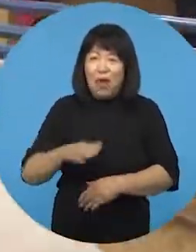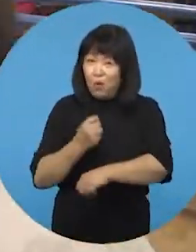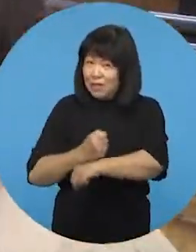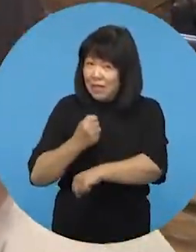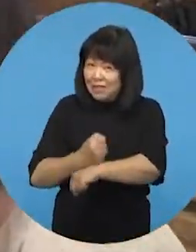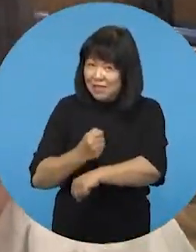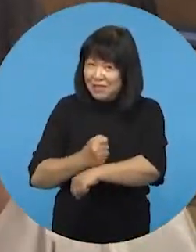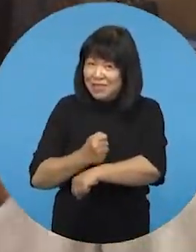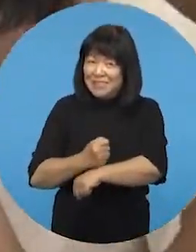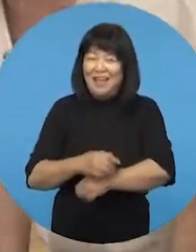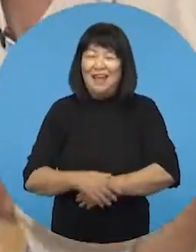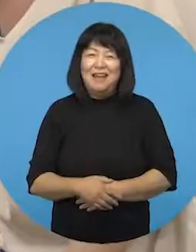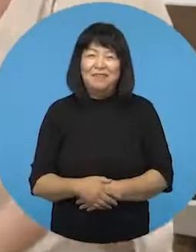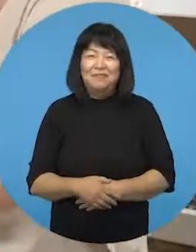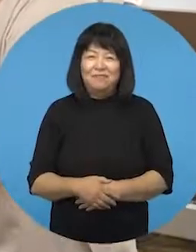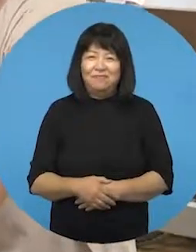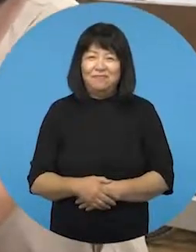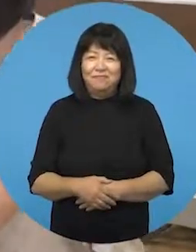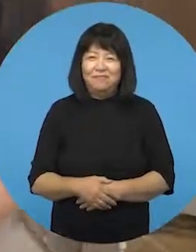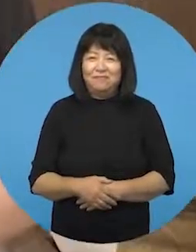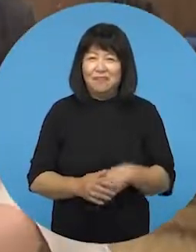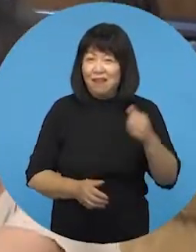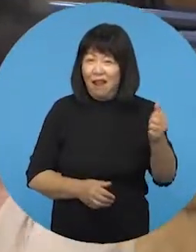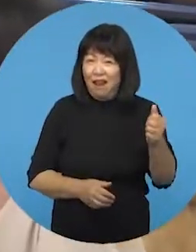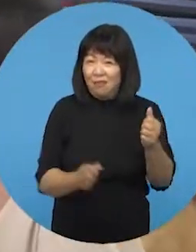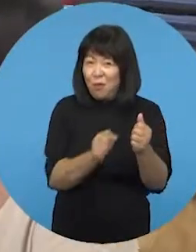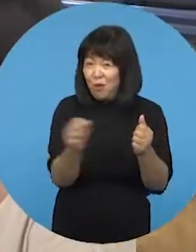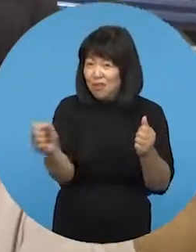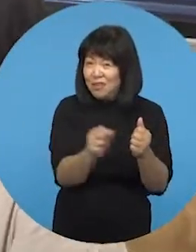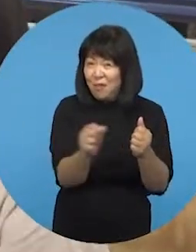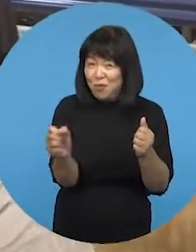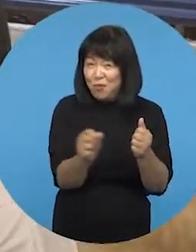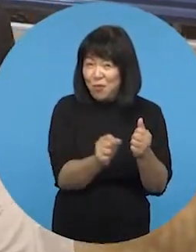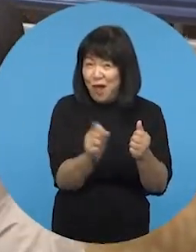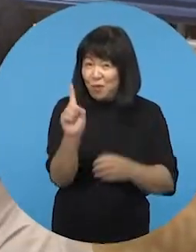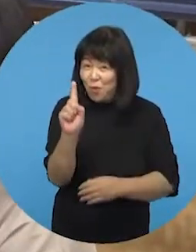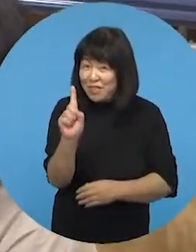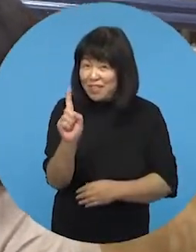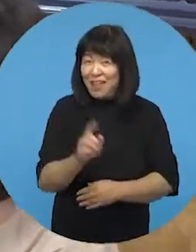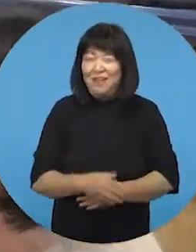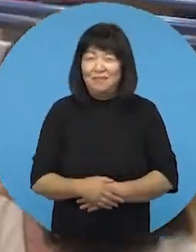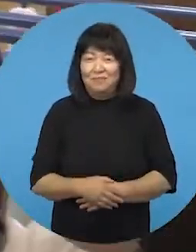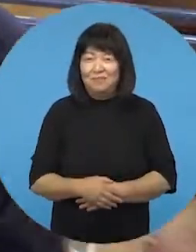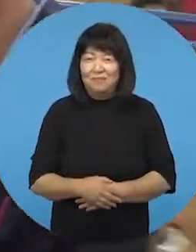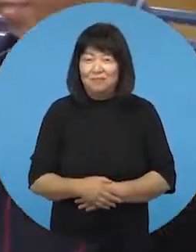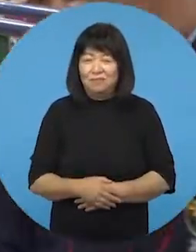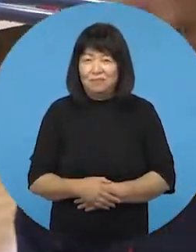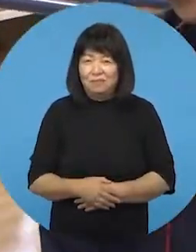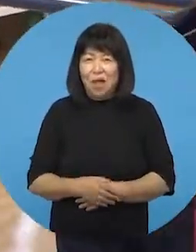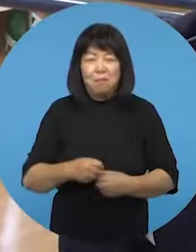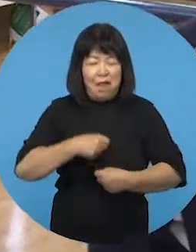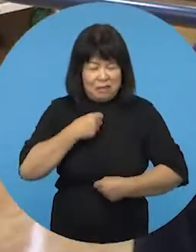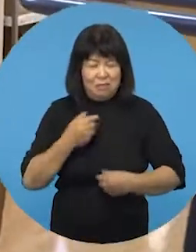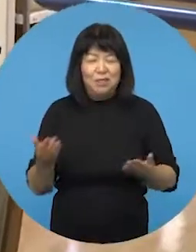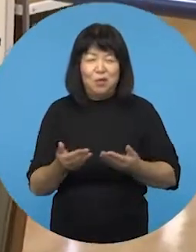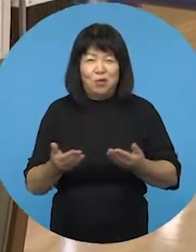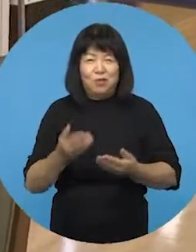様です、はい、どうでしたか熊尾くんのインタビューは。 いや、しっかり仕事してるな